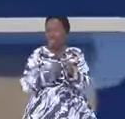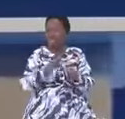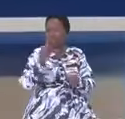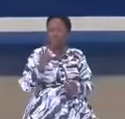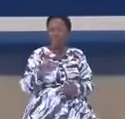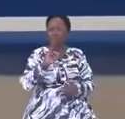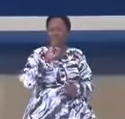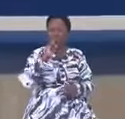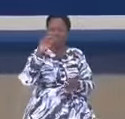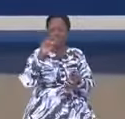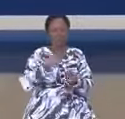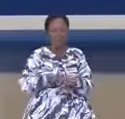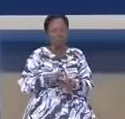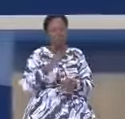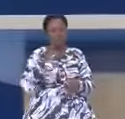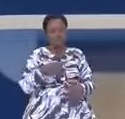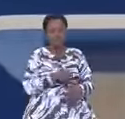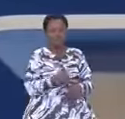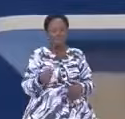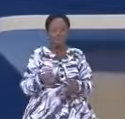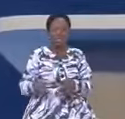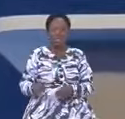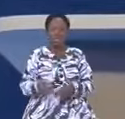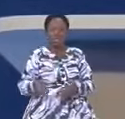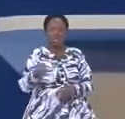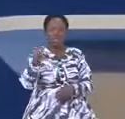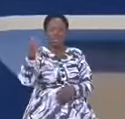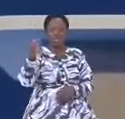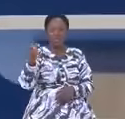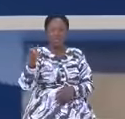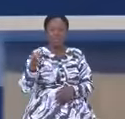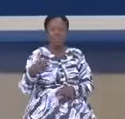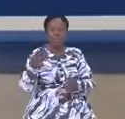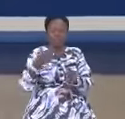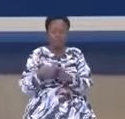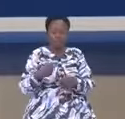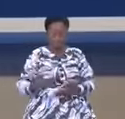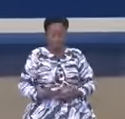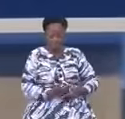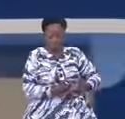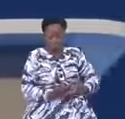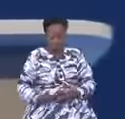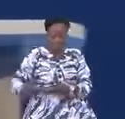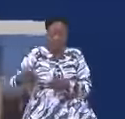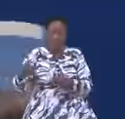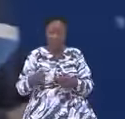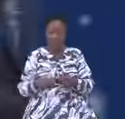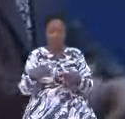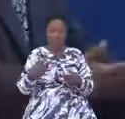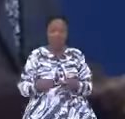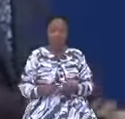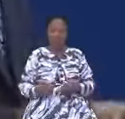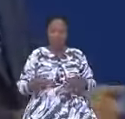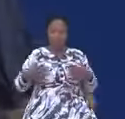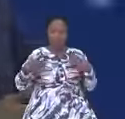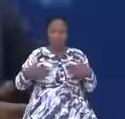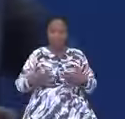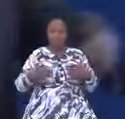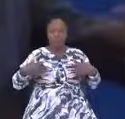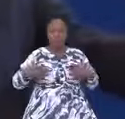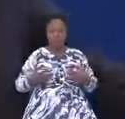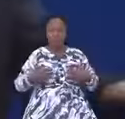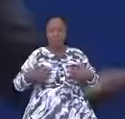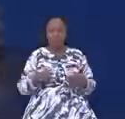du bata du bébé à l'enfant ou aux jeunes et aux adolescents